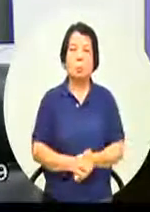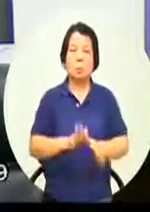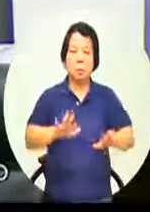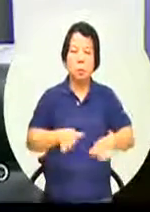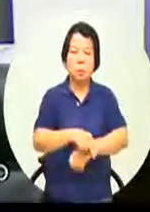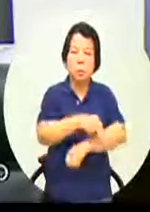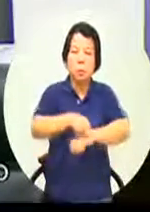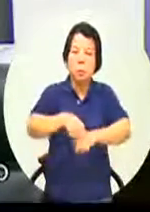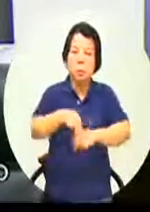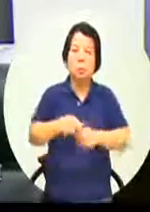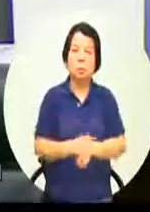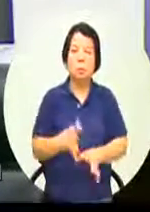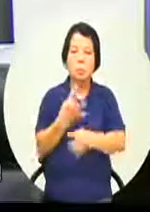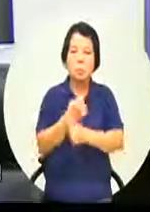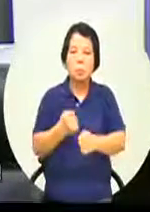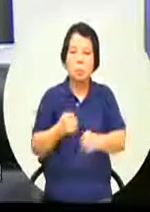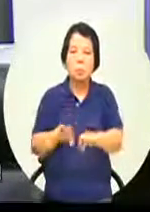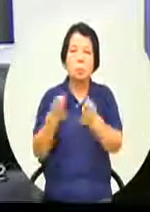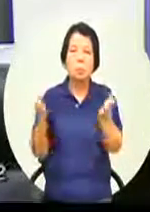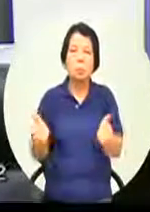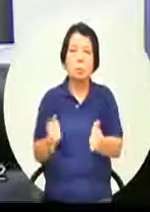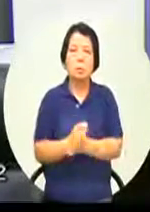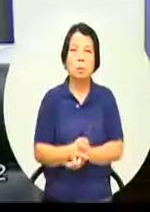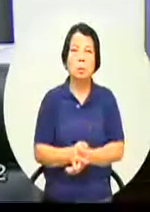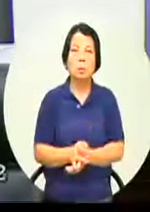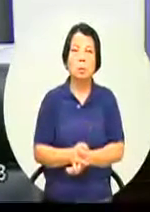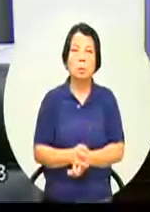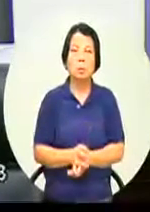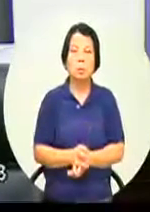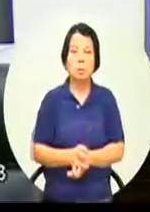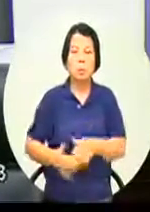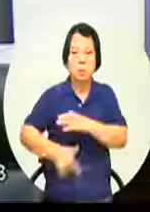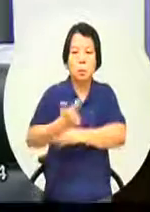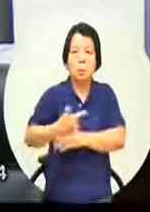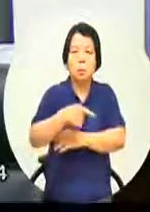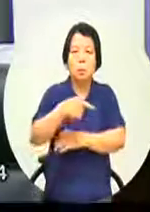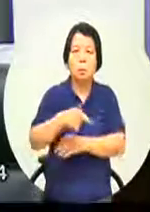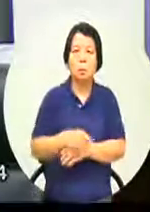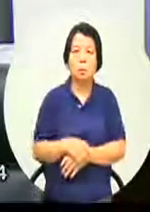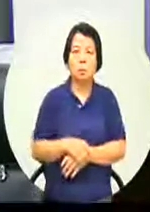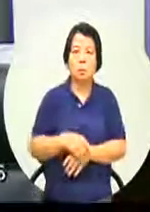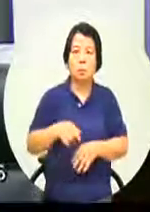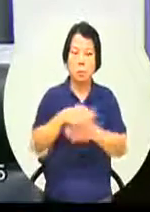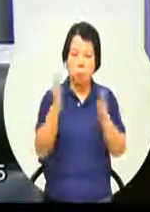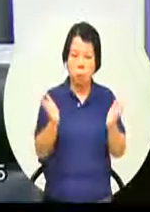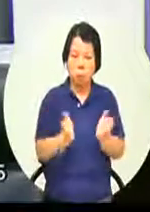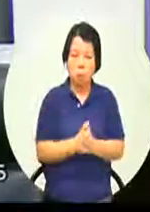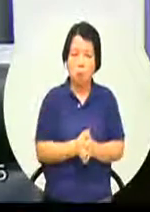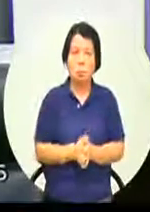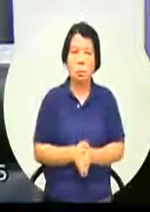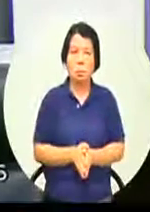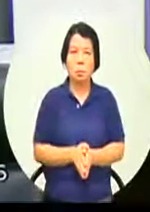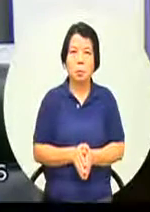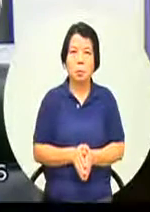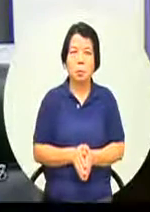规划期程，然后什么时候能够赶快去做比较一个全面的，哦，